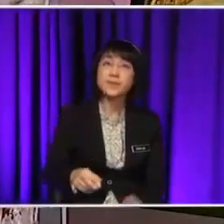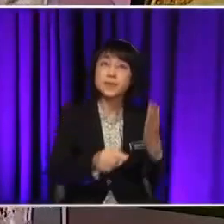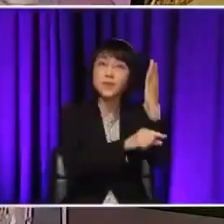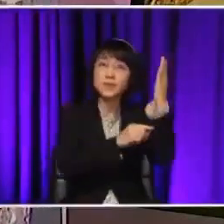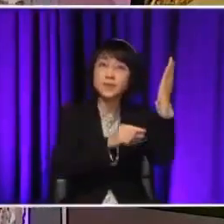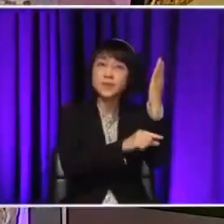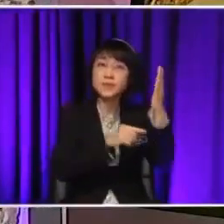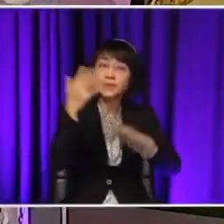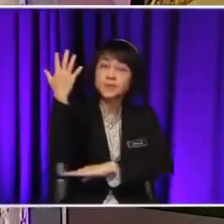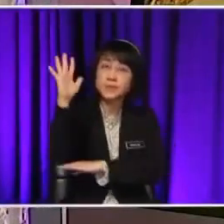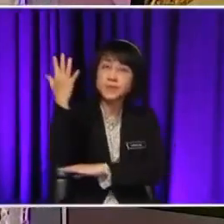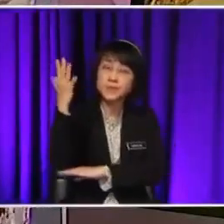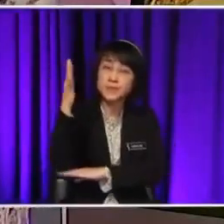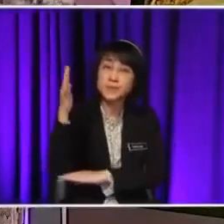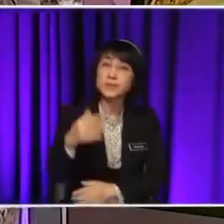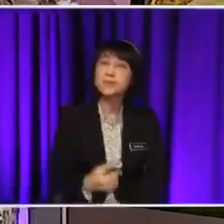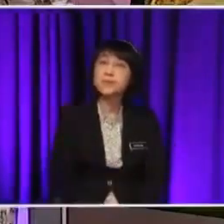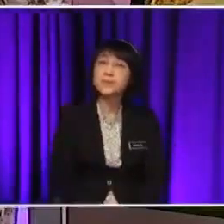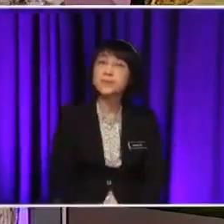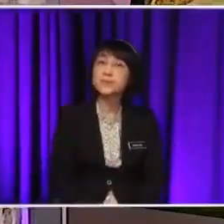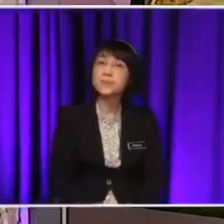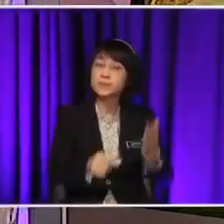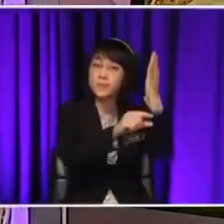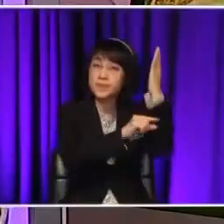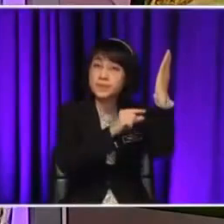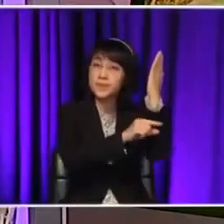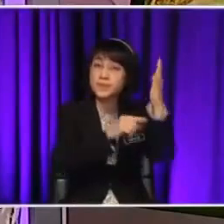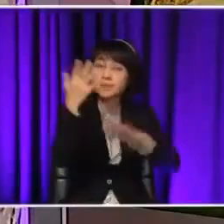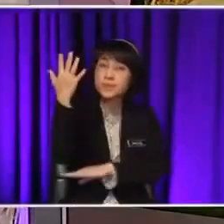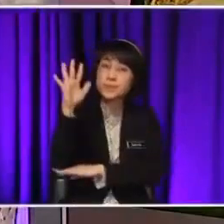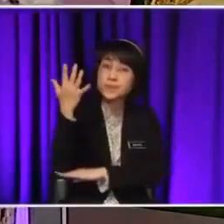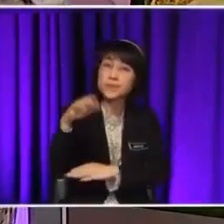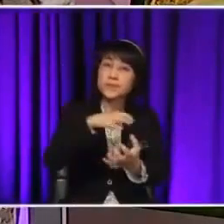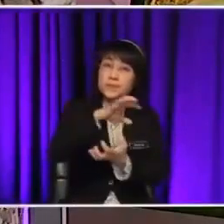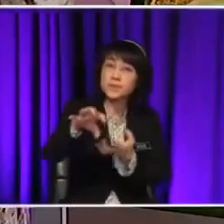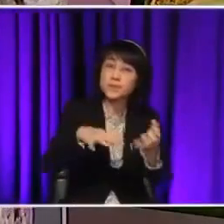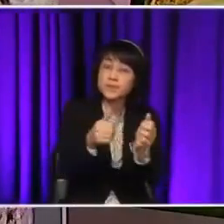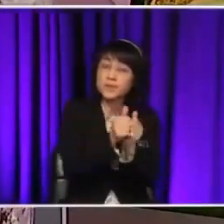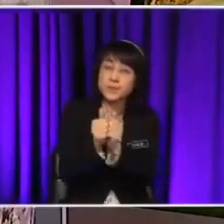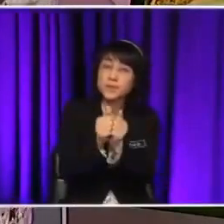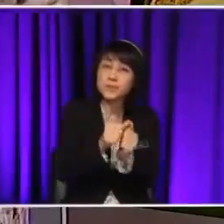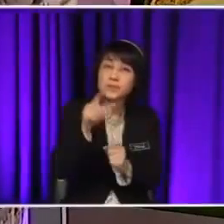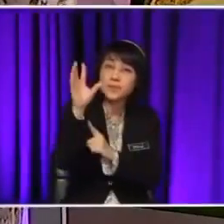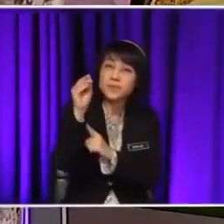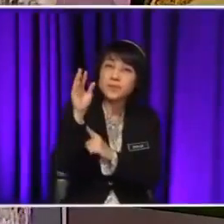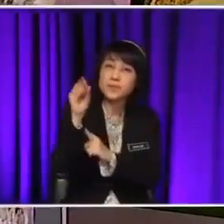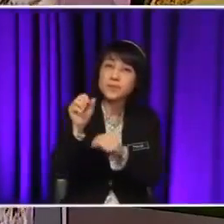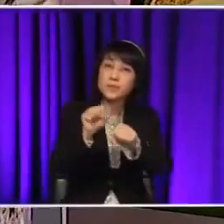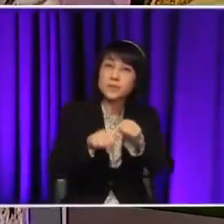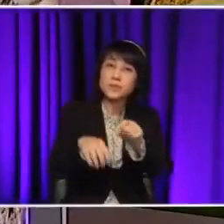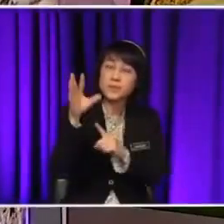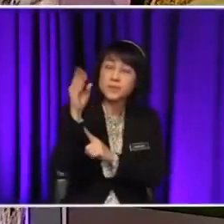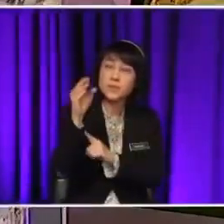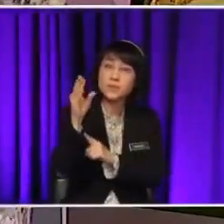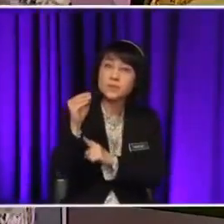jawablah Danish lambat. Tak apa, dama ni adalah sejenis getah pokok yang kita campurkan bersama lilin supaya lilin tu tadi jadi lebih